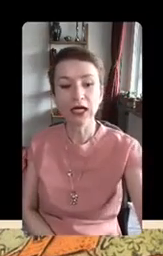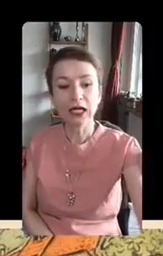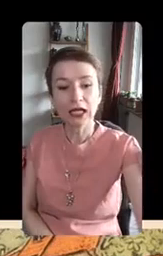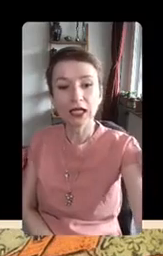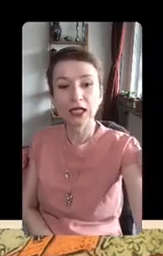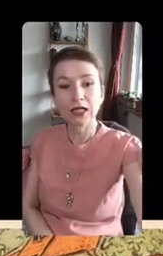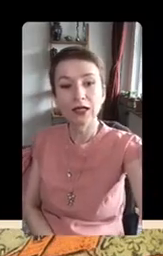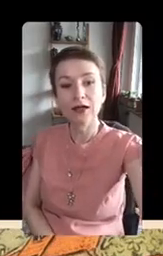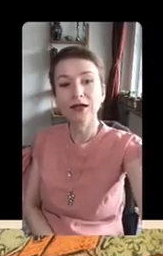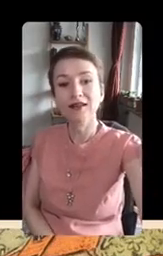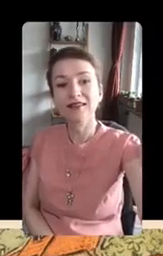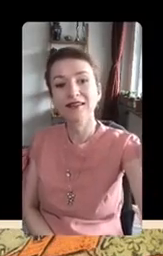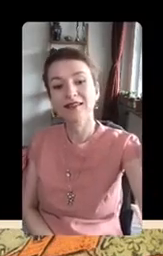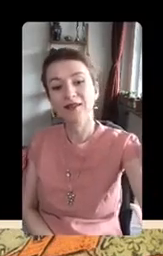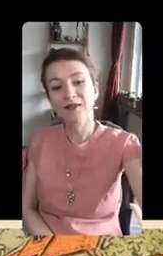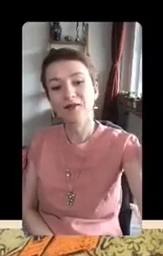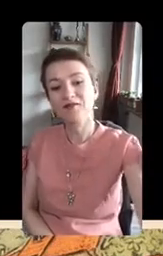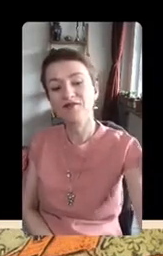подхода. И